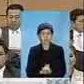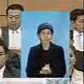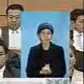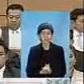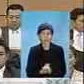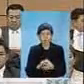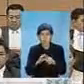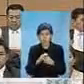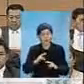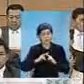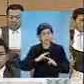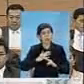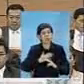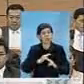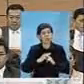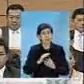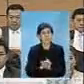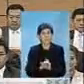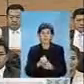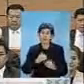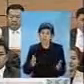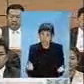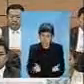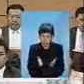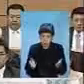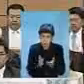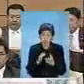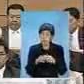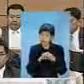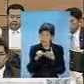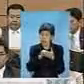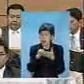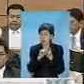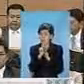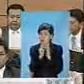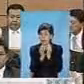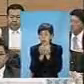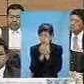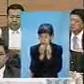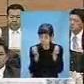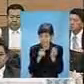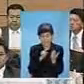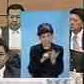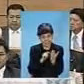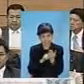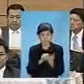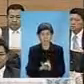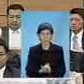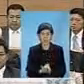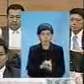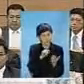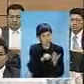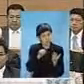โดยส่วนตัวผมสนับสนุนการแก้ไขรัฐธรรมนูญฉบับนี้ทั้งฉ